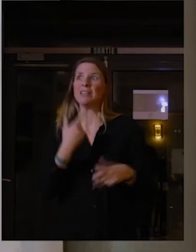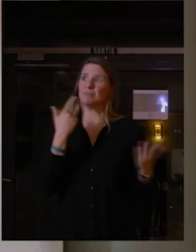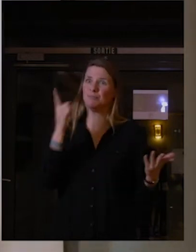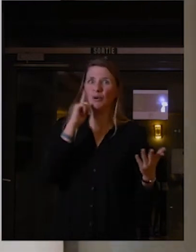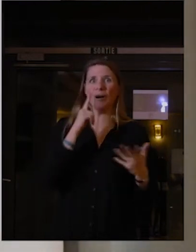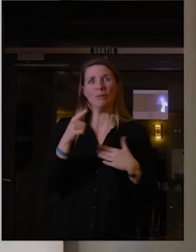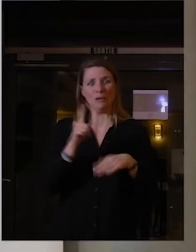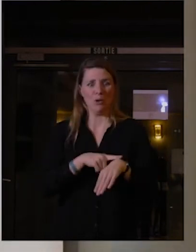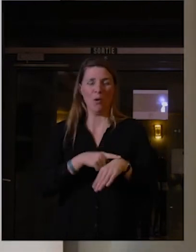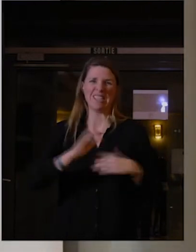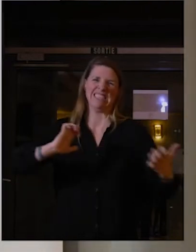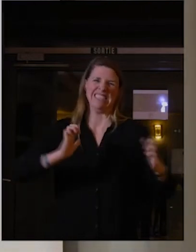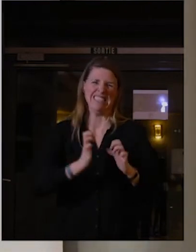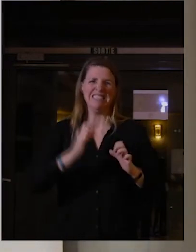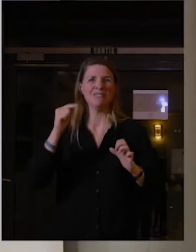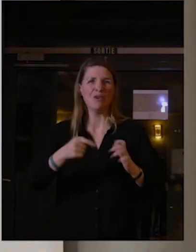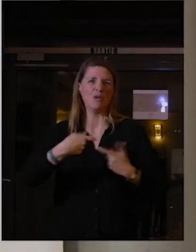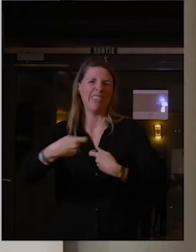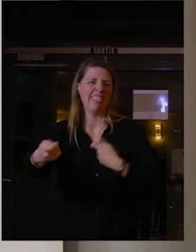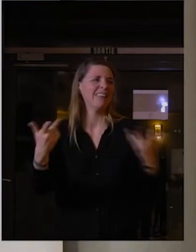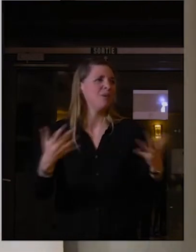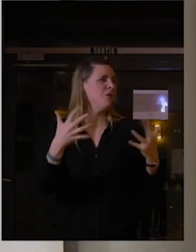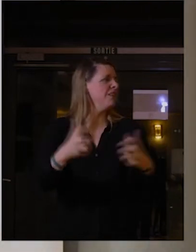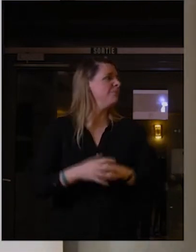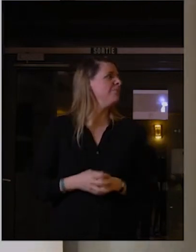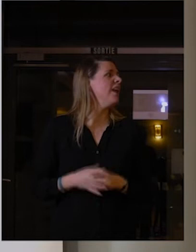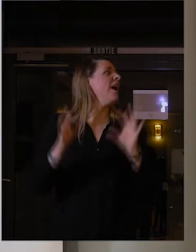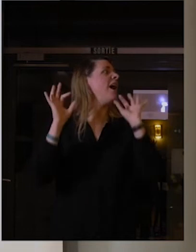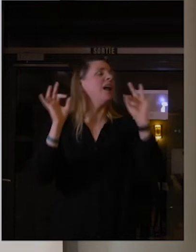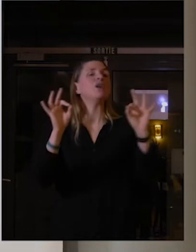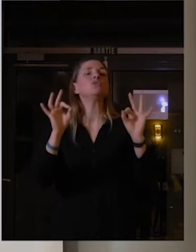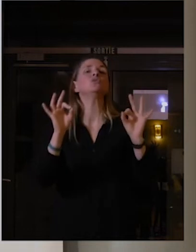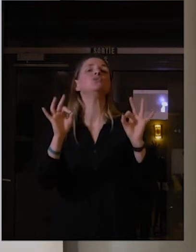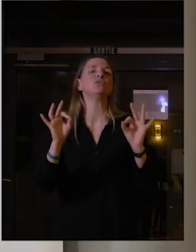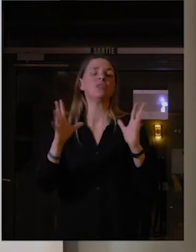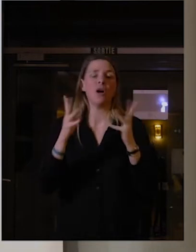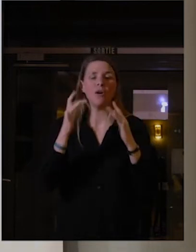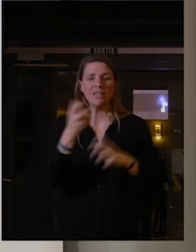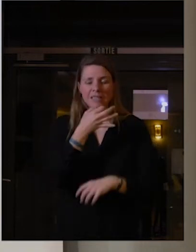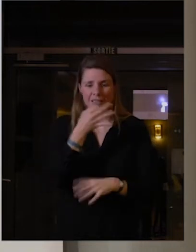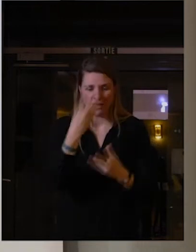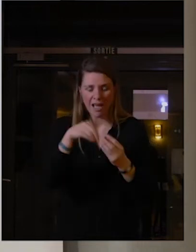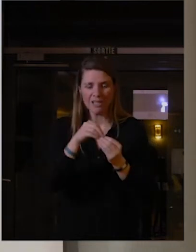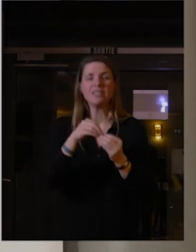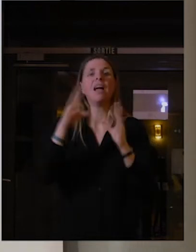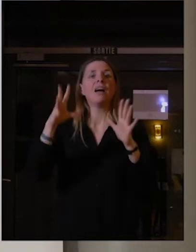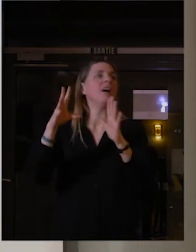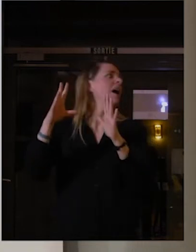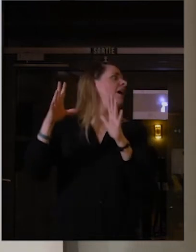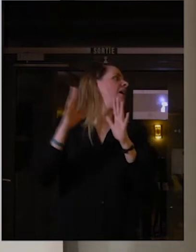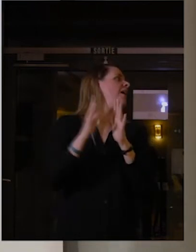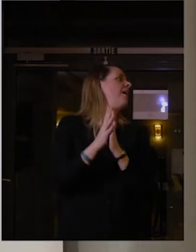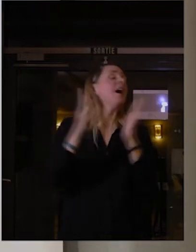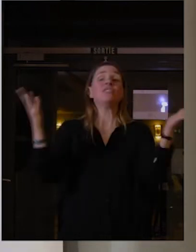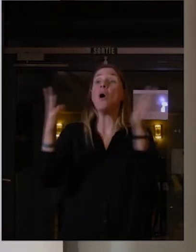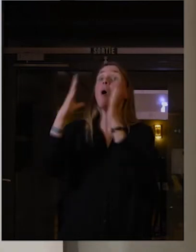avec 3 heures. Oui, Cathy. Est-ce que c'est juste par rapport au modèle ? En fait, ça me